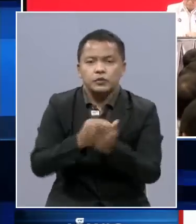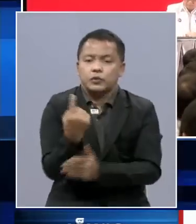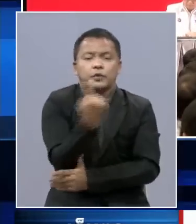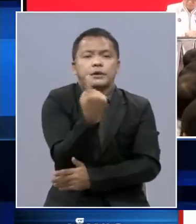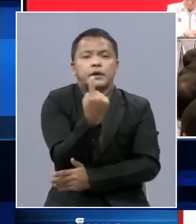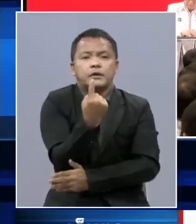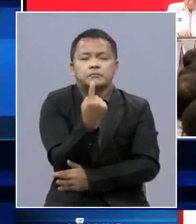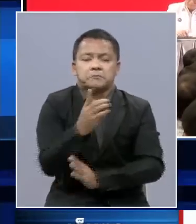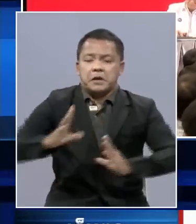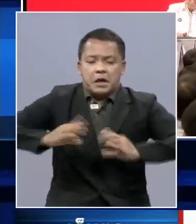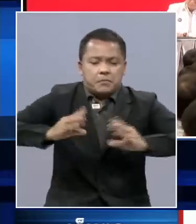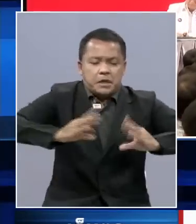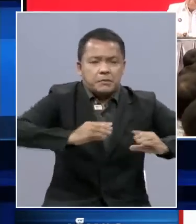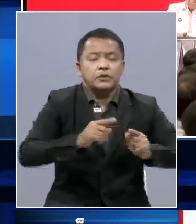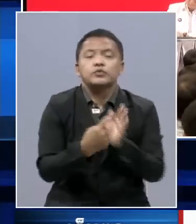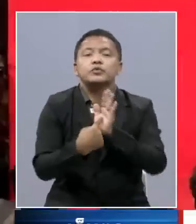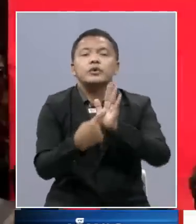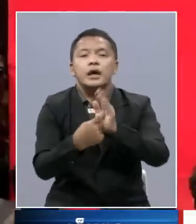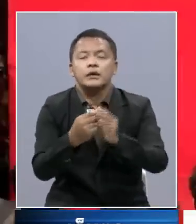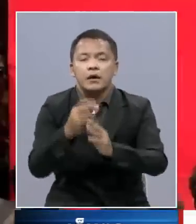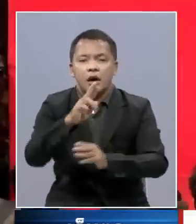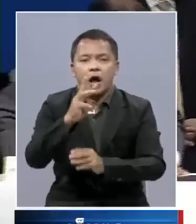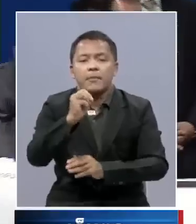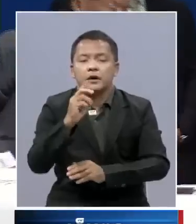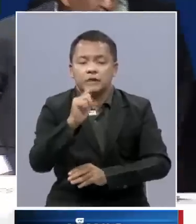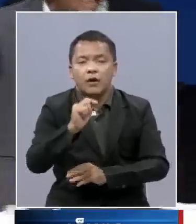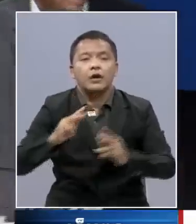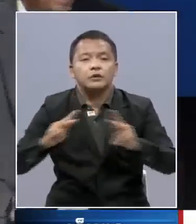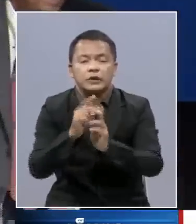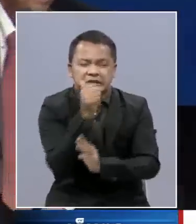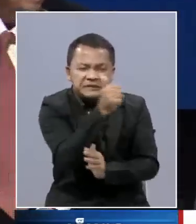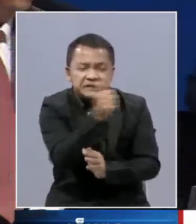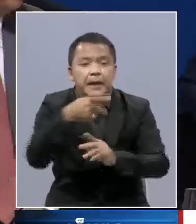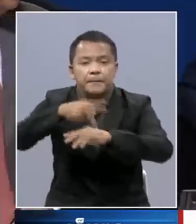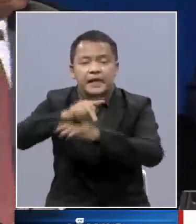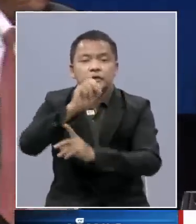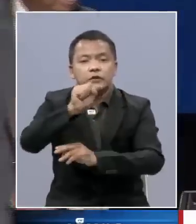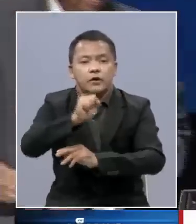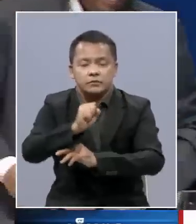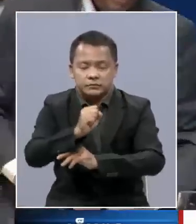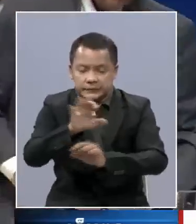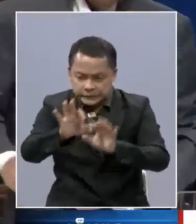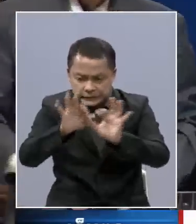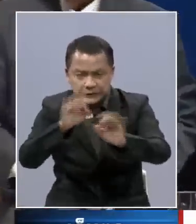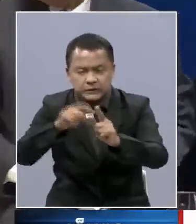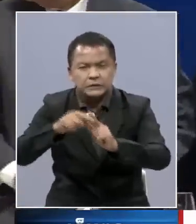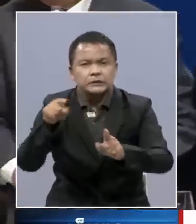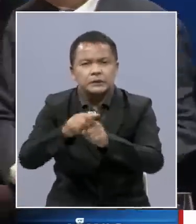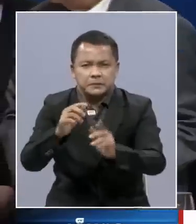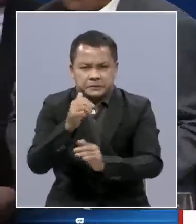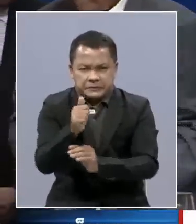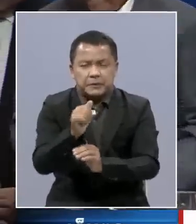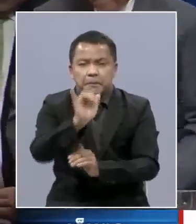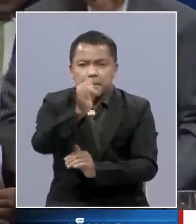เดียวปฏิเสธข้อเรียกร้องยกตัวอย่างโควต้ารัฐมนตรีเกรดเอบางกระทรวงหรือว่าเก้าอี้ประธานสภาเป็นต้นนะครับความเป็นไปได้มาก